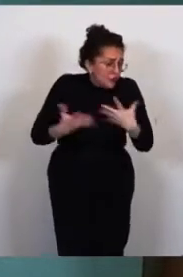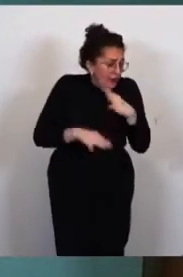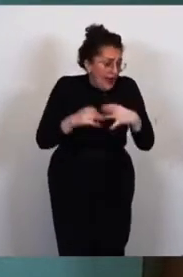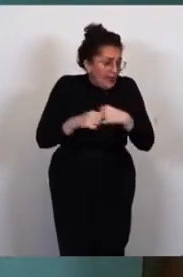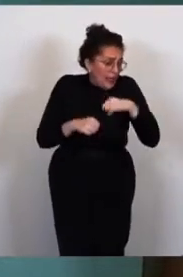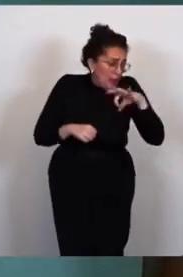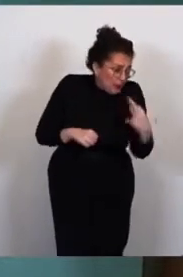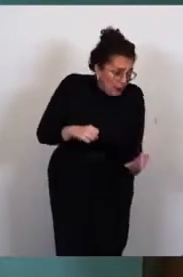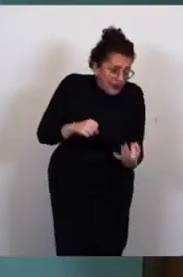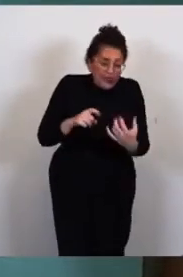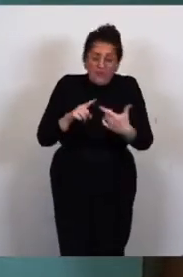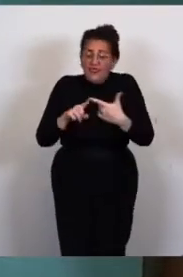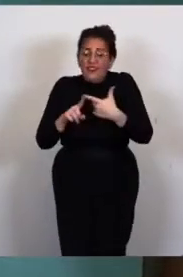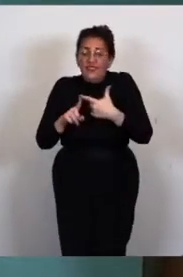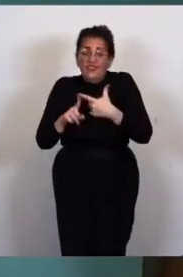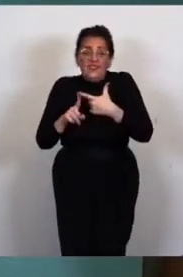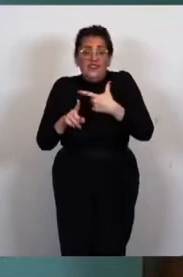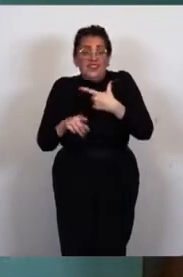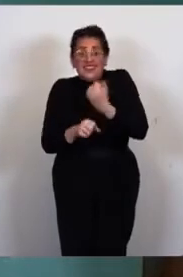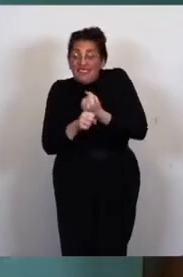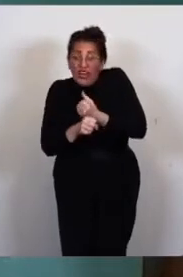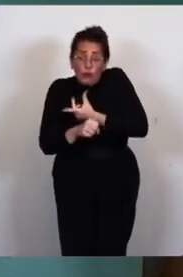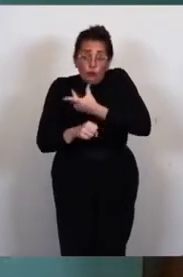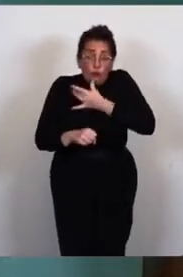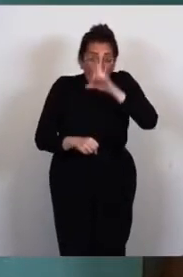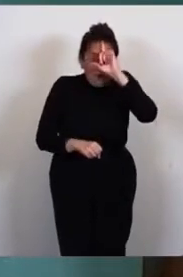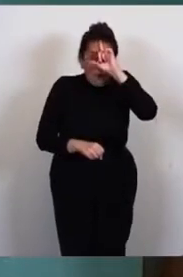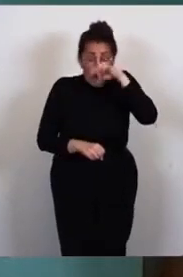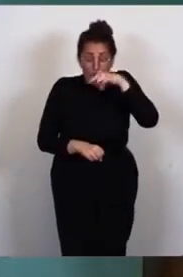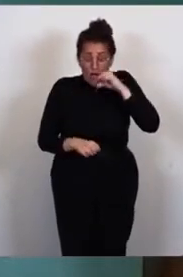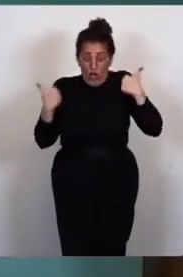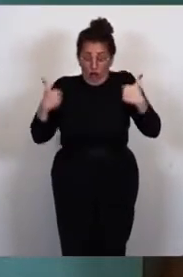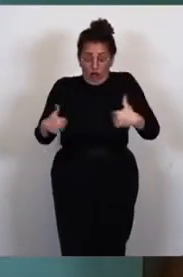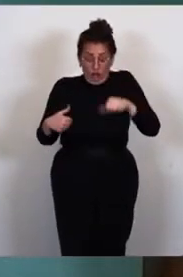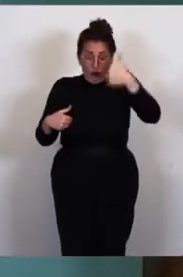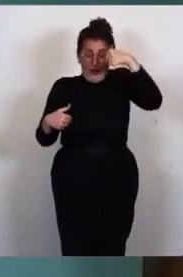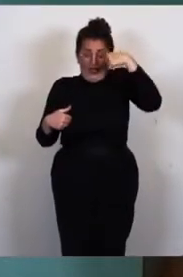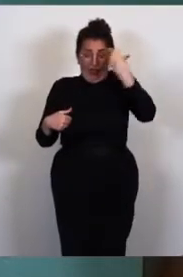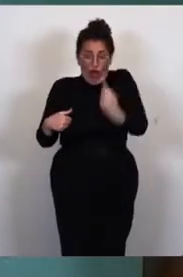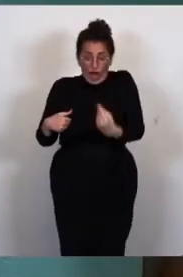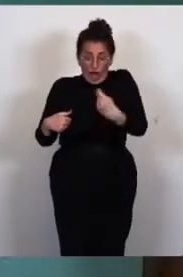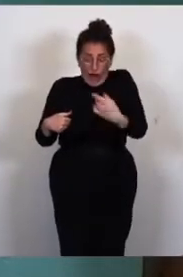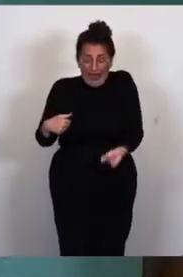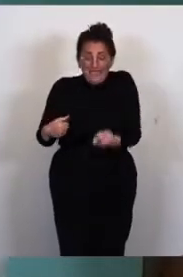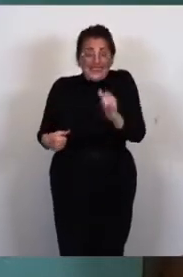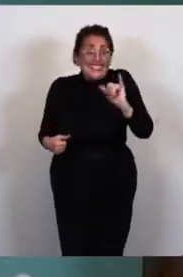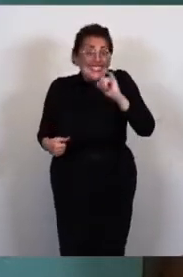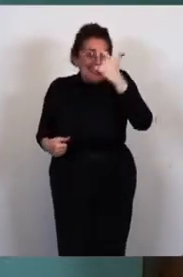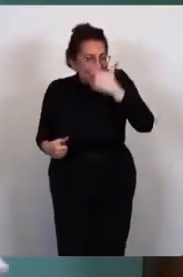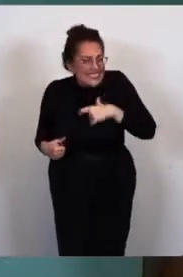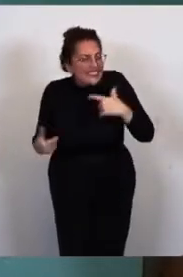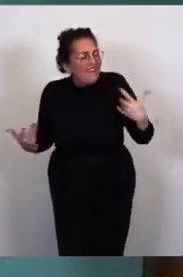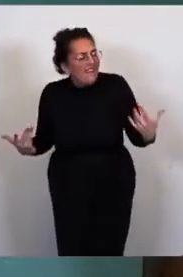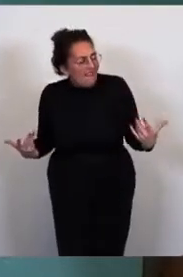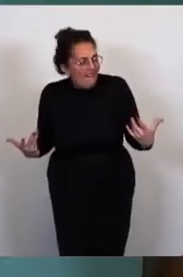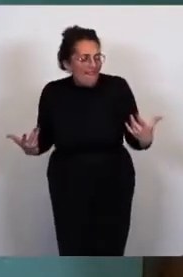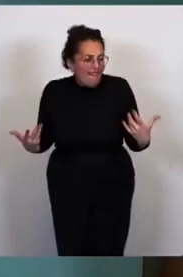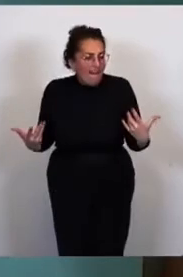arrêter son emploi, de retrouver ou de trouver une place en crèche, un mode de garde, pour ensuite s'engager dans un projet de formation. Ça va être une vraie